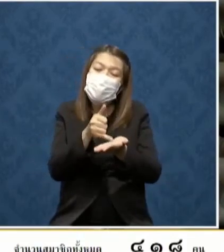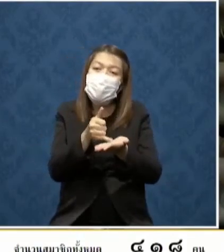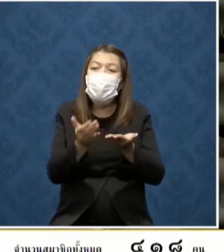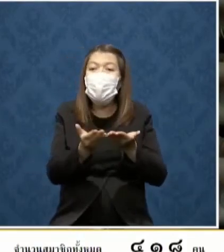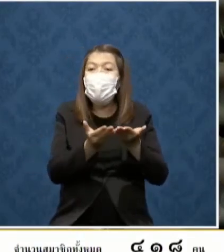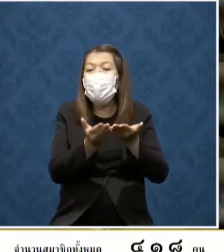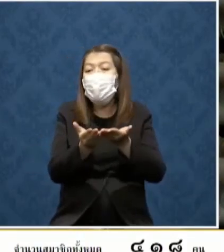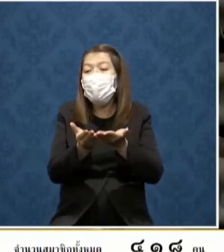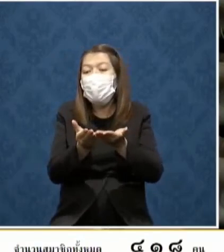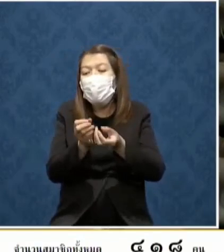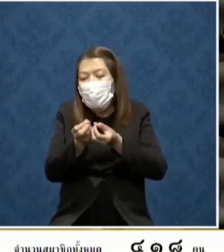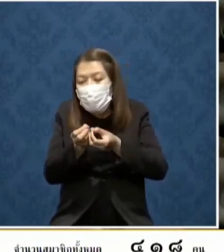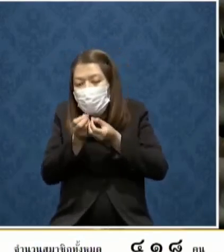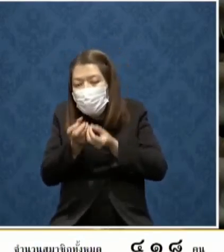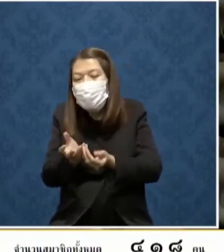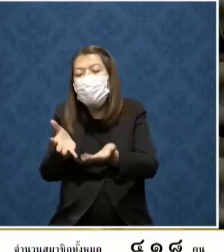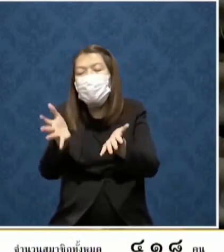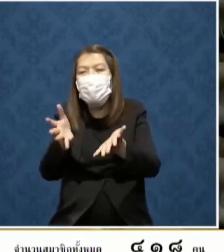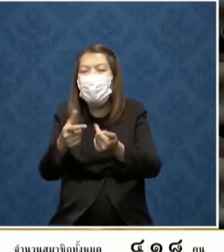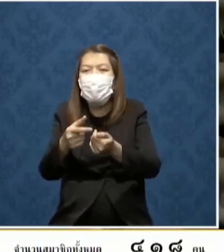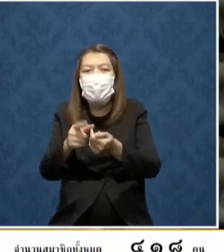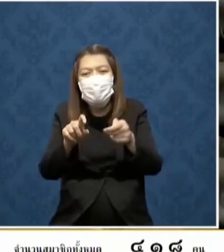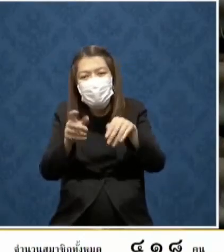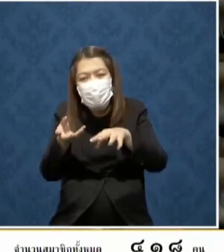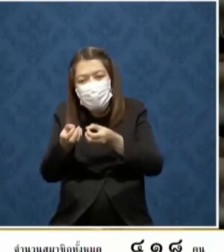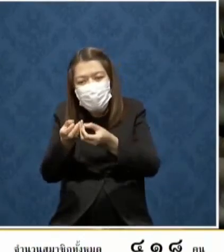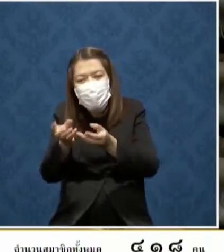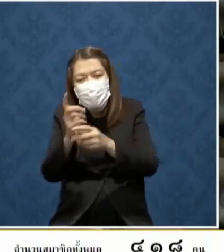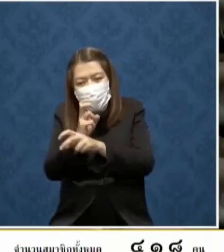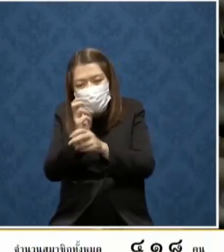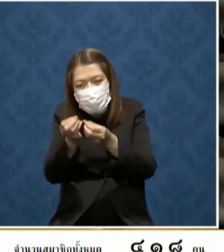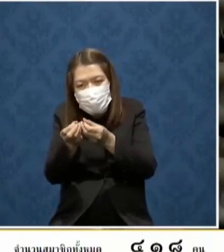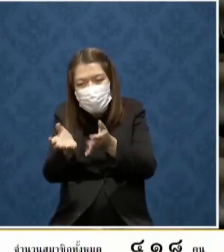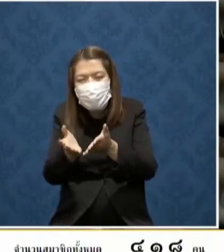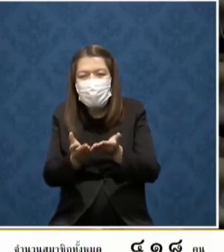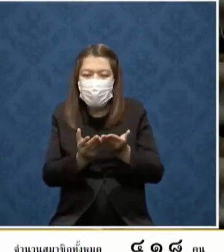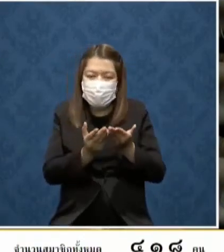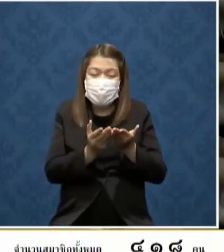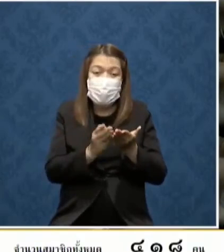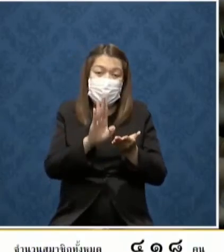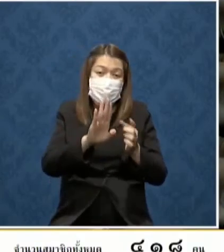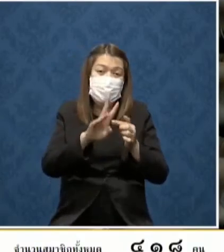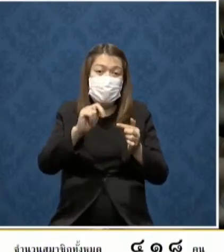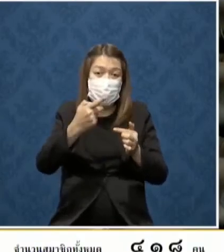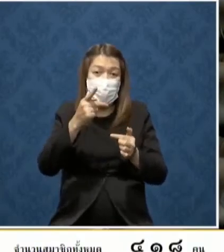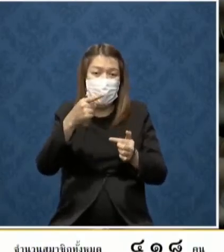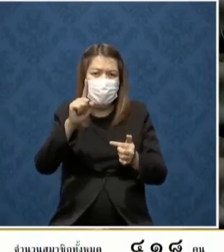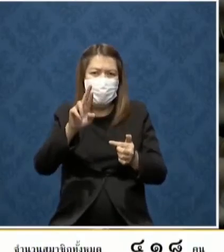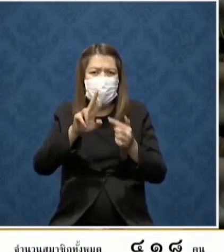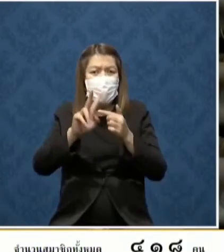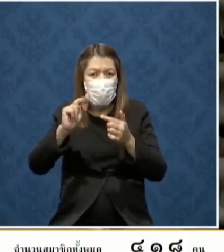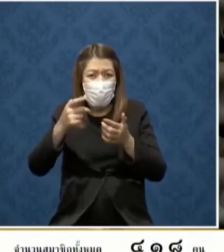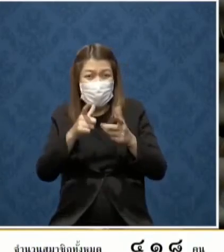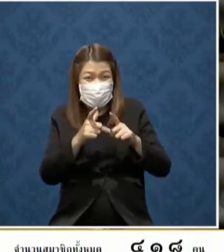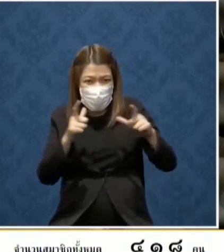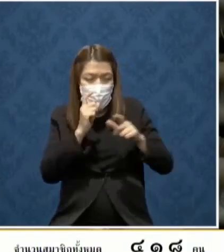ออกไปลอยอัคารอย่างล่าสุด เอาเรือบางประกง ซึ่งใหญ่กว่า เรือหงสโขทัย สองเท่า